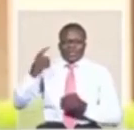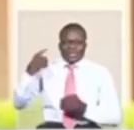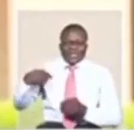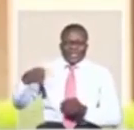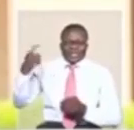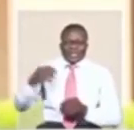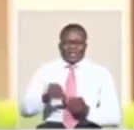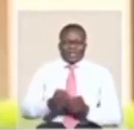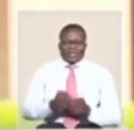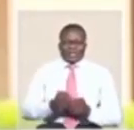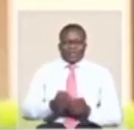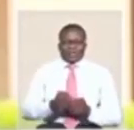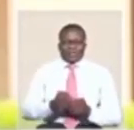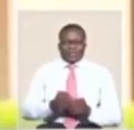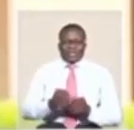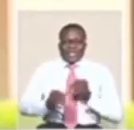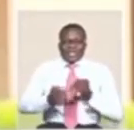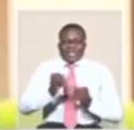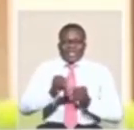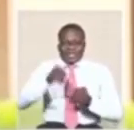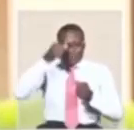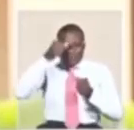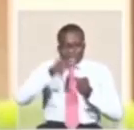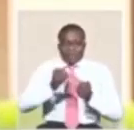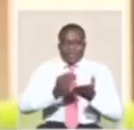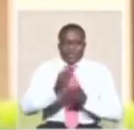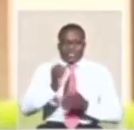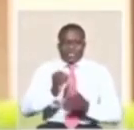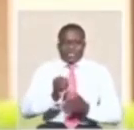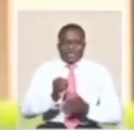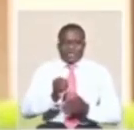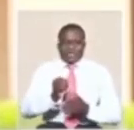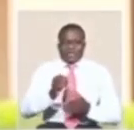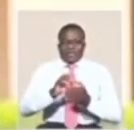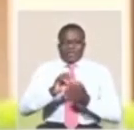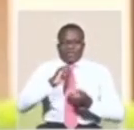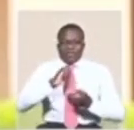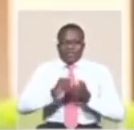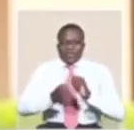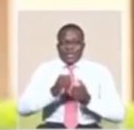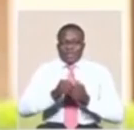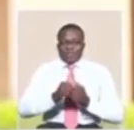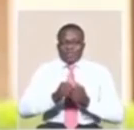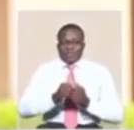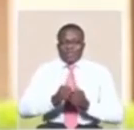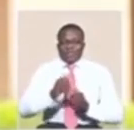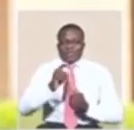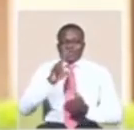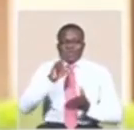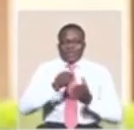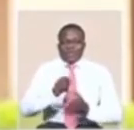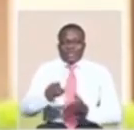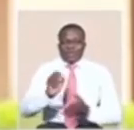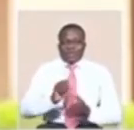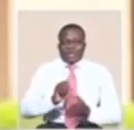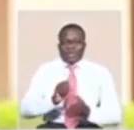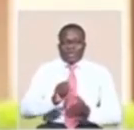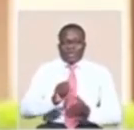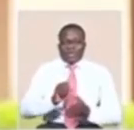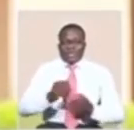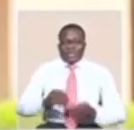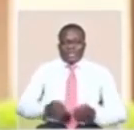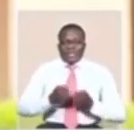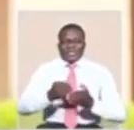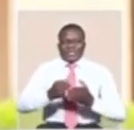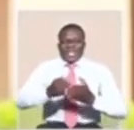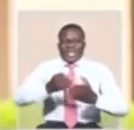depuis des décennies maintenant. If you remember, si vous vous rappelez the bien, problem of, le problème du